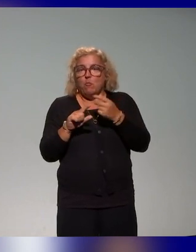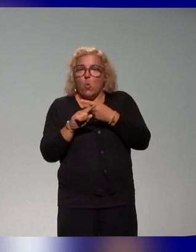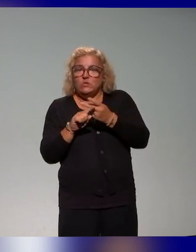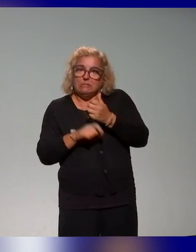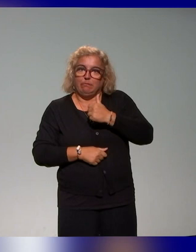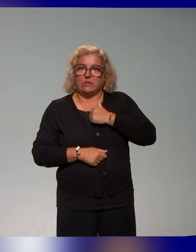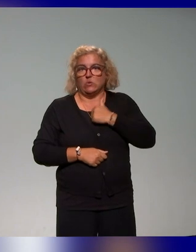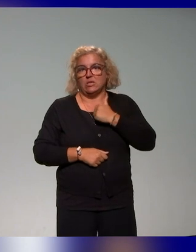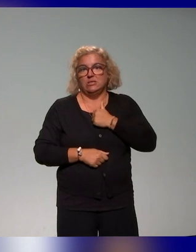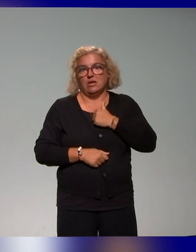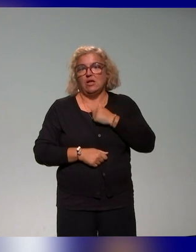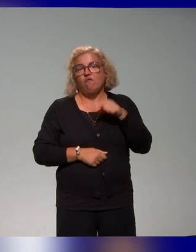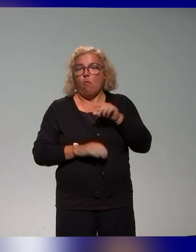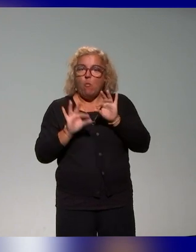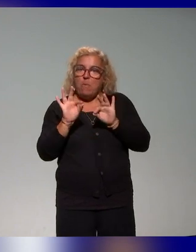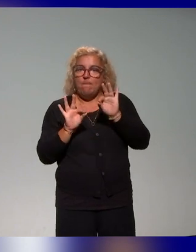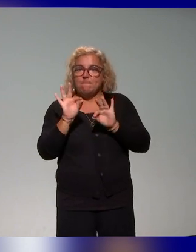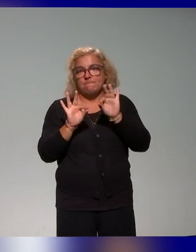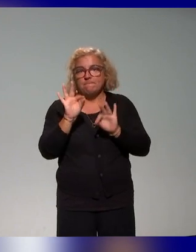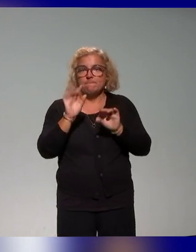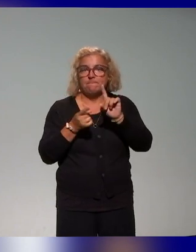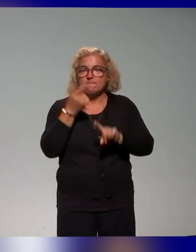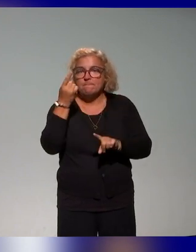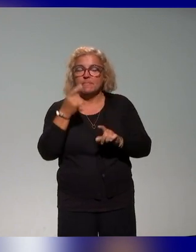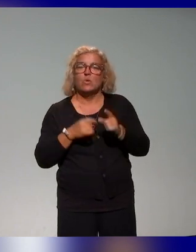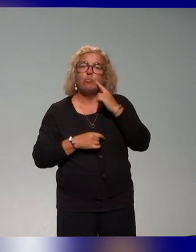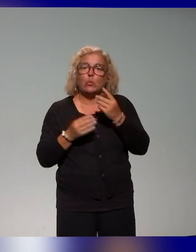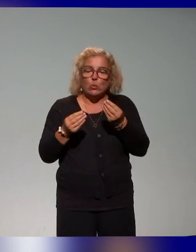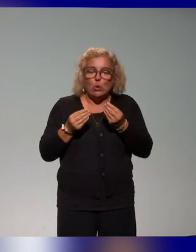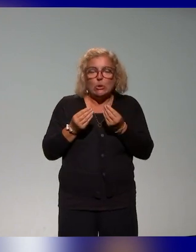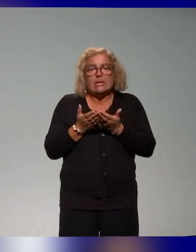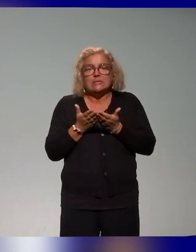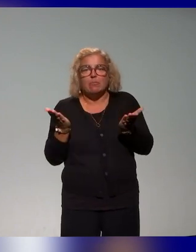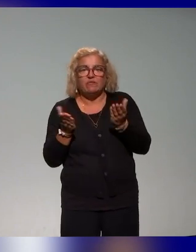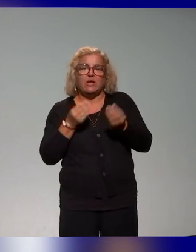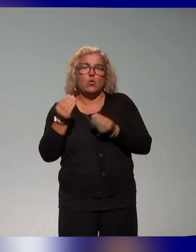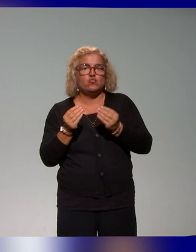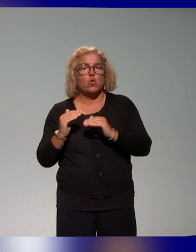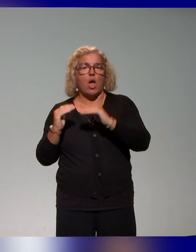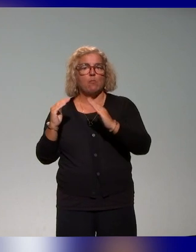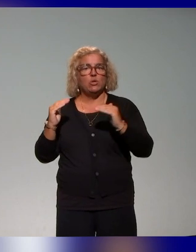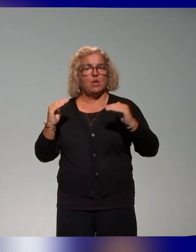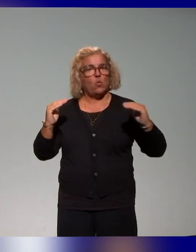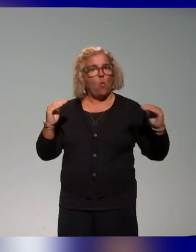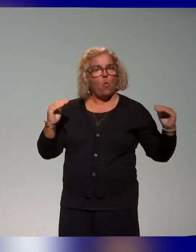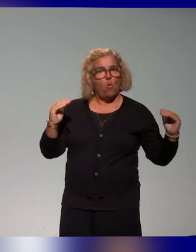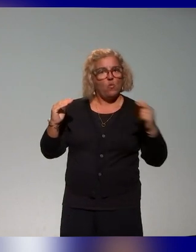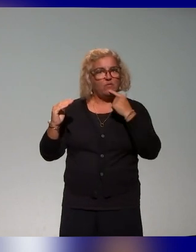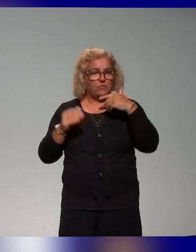Moyennant effectivement quelques petits réglages pour simplifier ou harmoniser le contenu